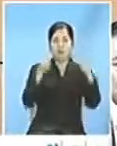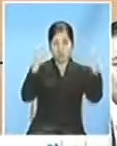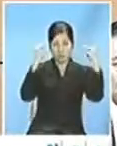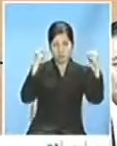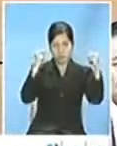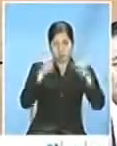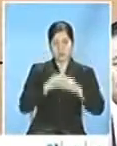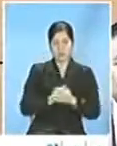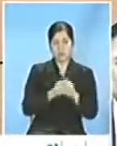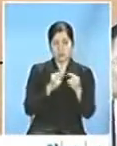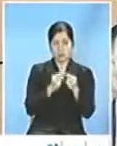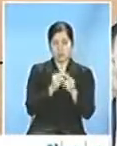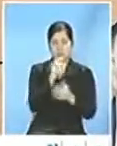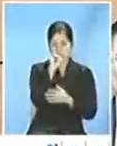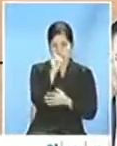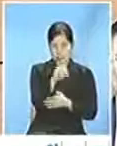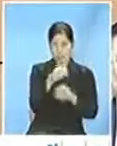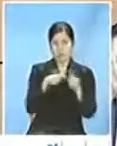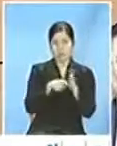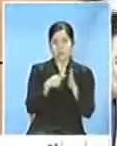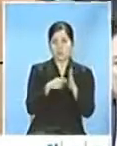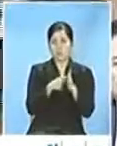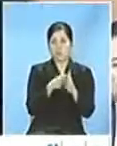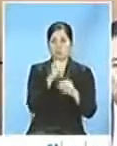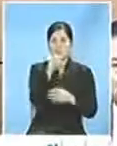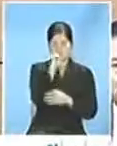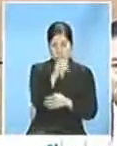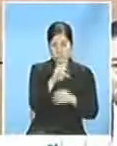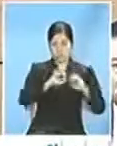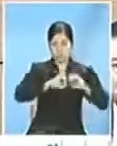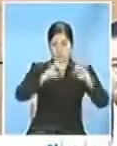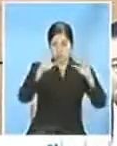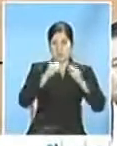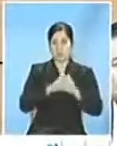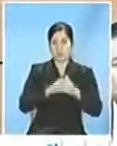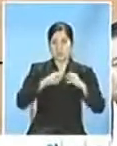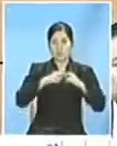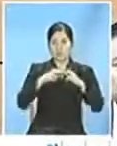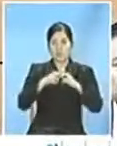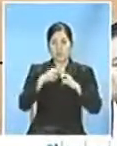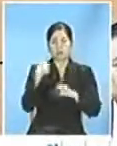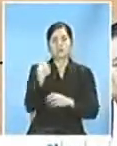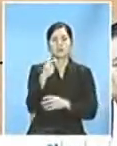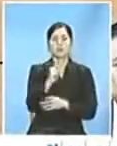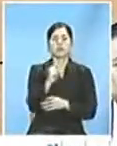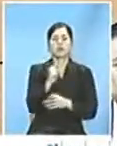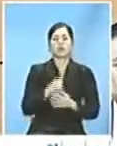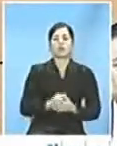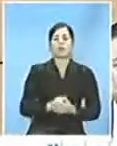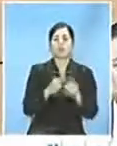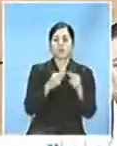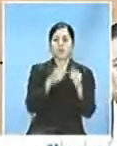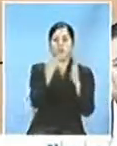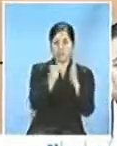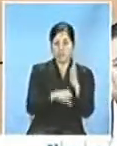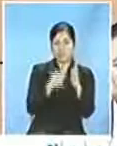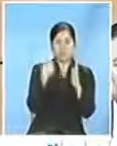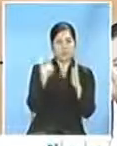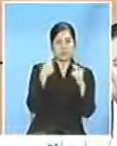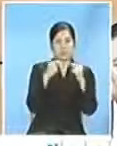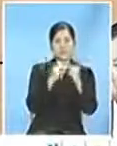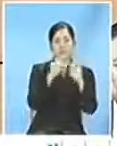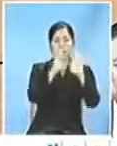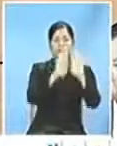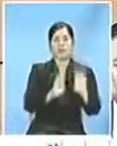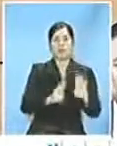ปิดบังซ่อนเร้นในความเป็นเจ้าของปัญหาเสียทีเพราะความผิดทั้ง5ประเภท